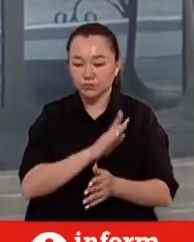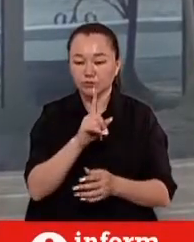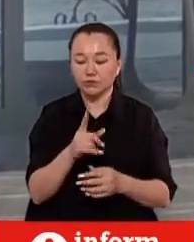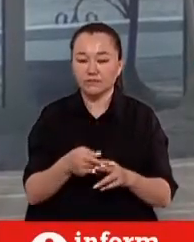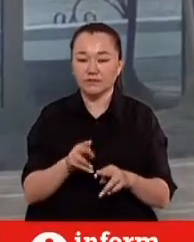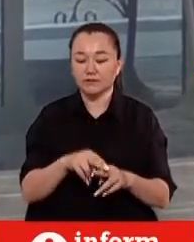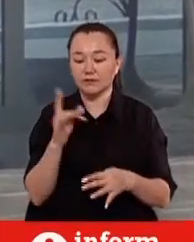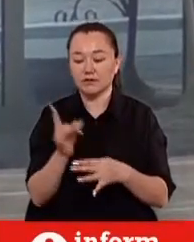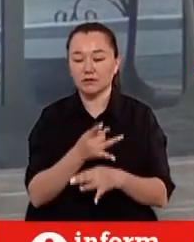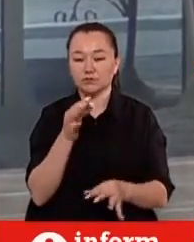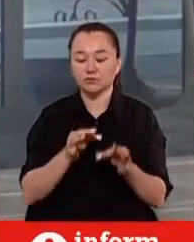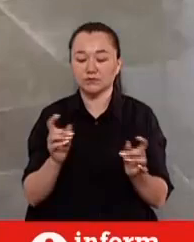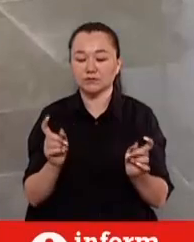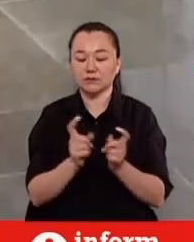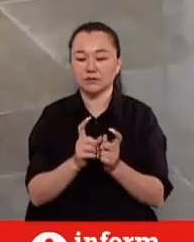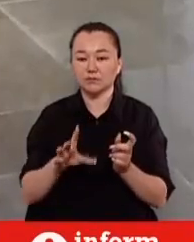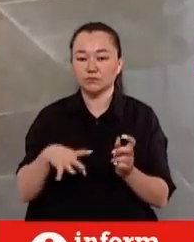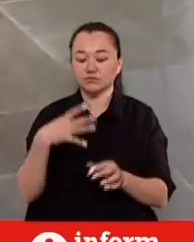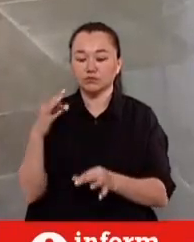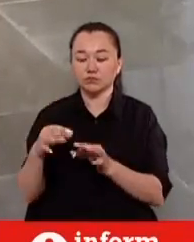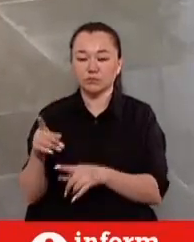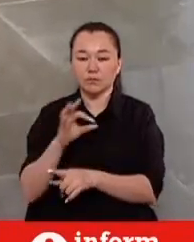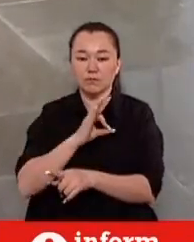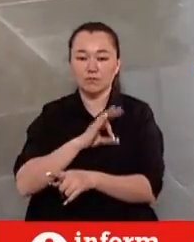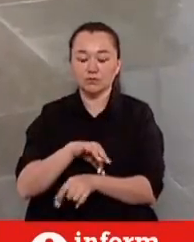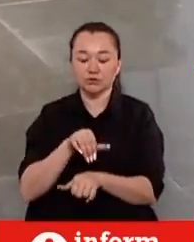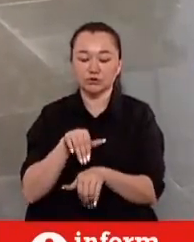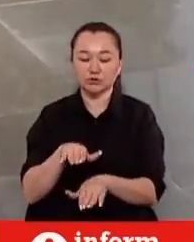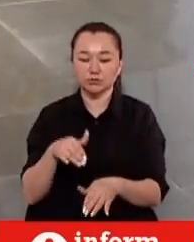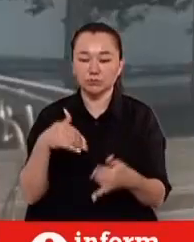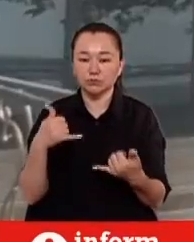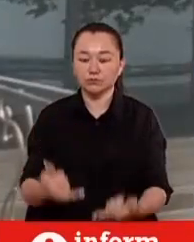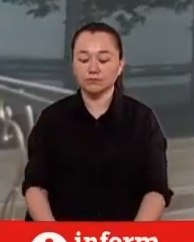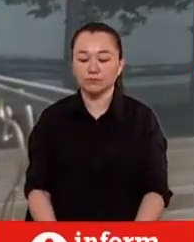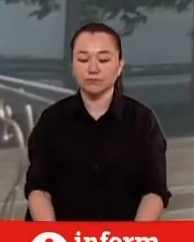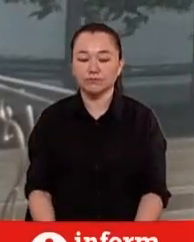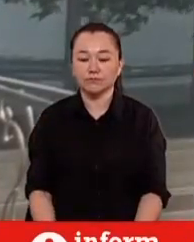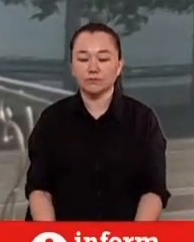да сот дауды экс-судьяның пайдасына шешіпті.